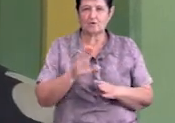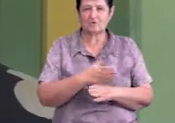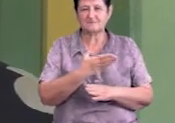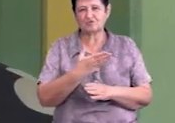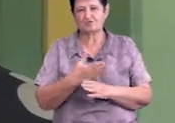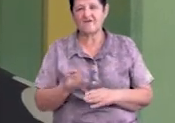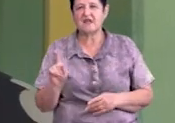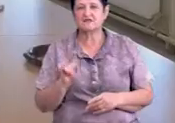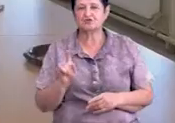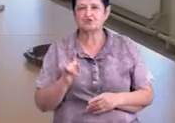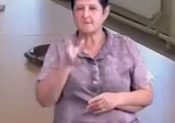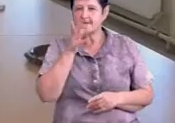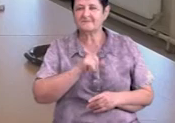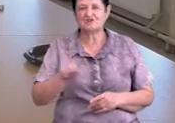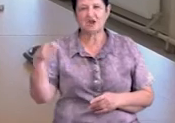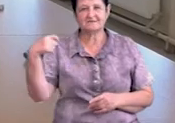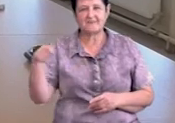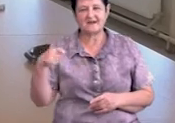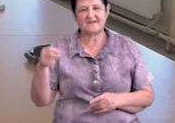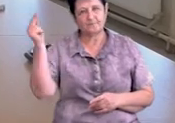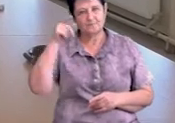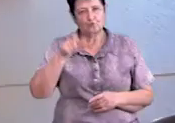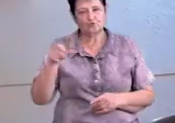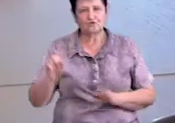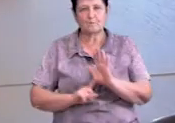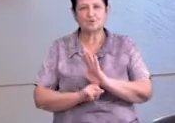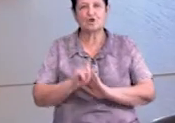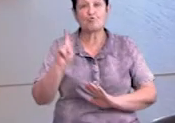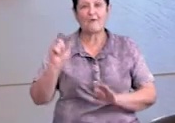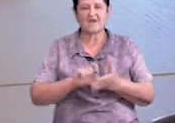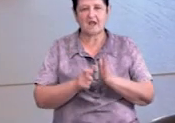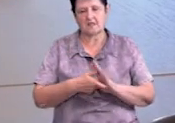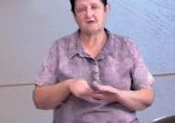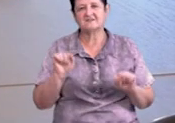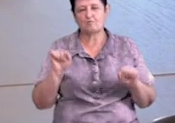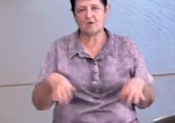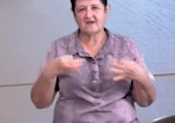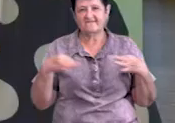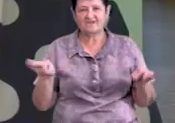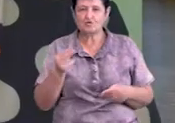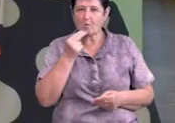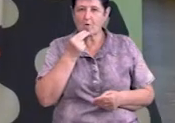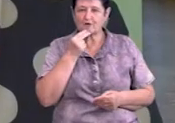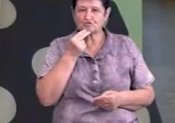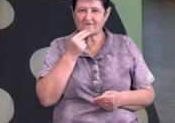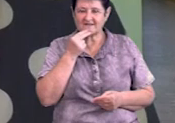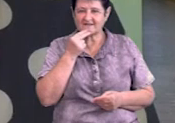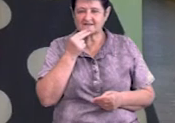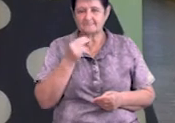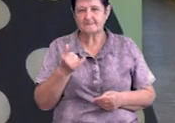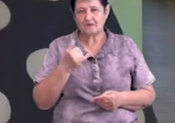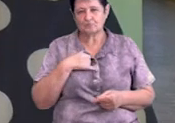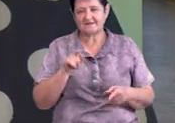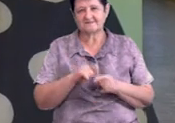щоб під час перерв мене учні початкової класів могли вільно похарчуватися. У нас виходить таким чином,